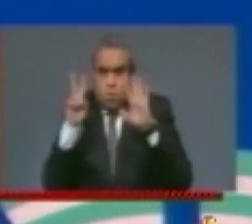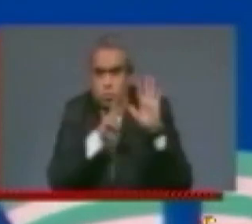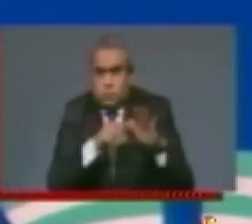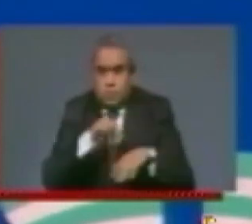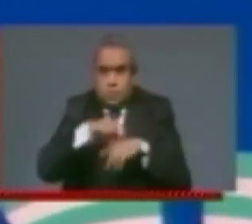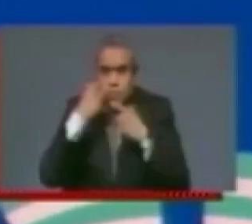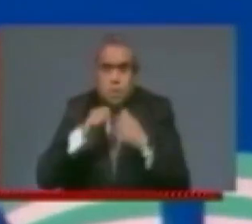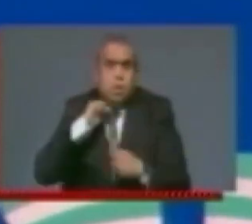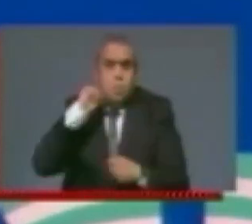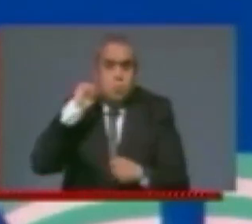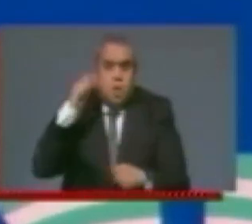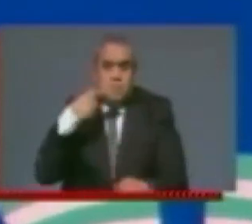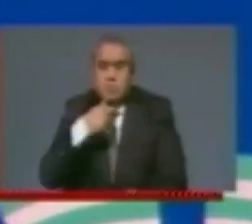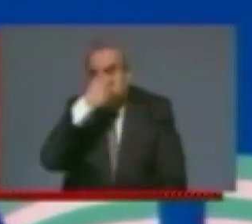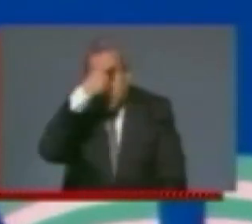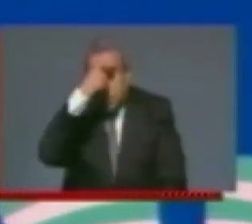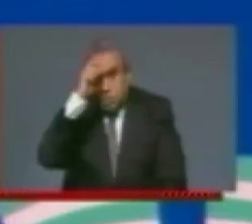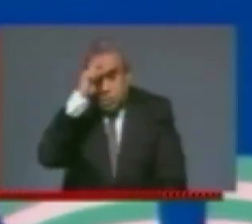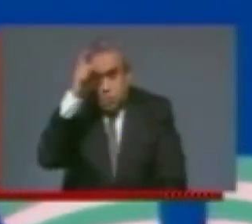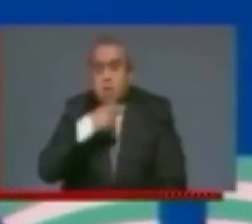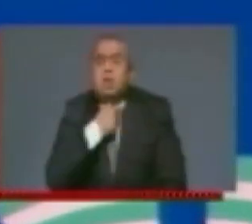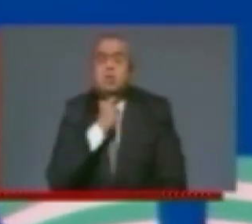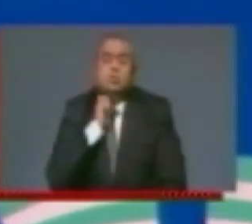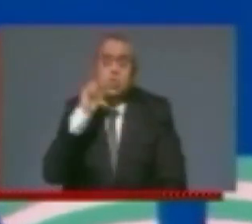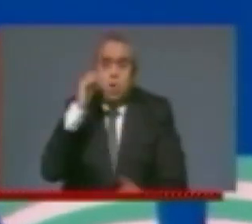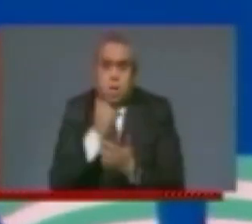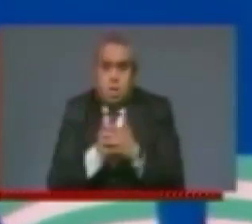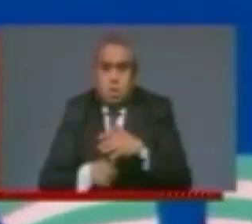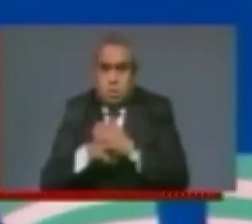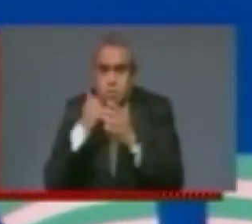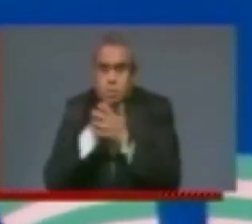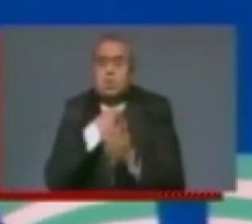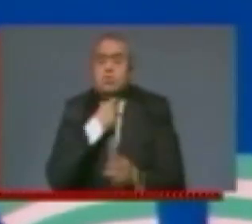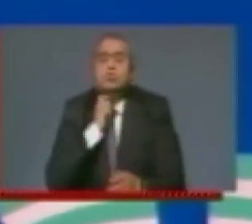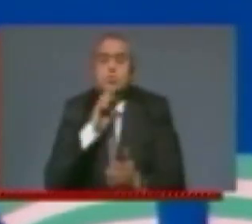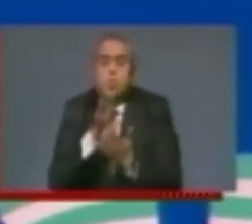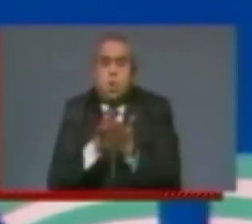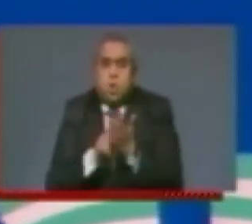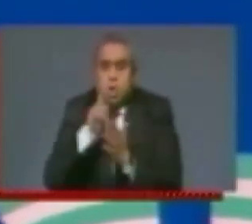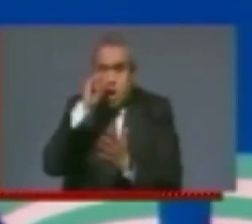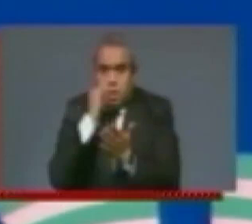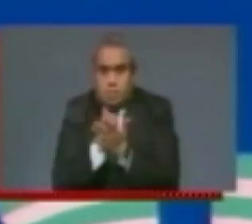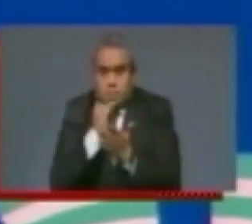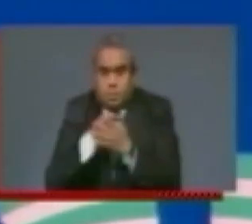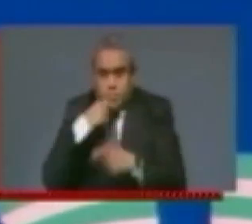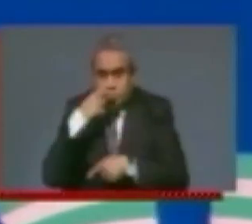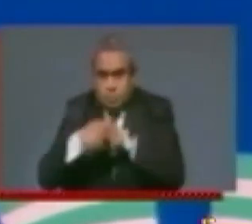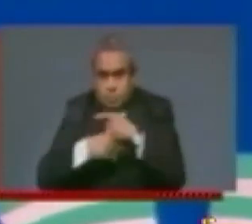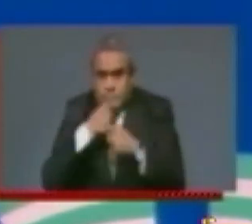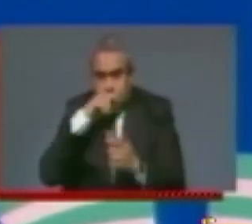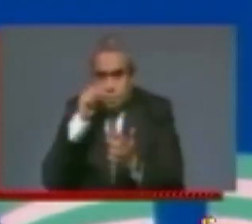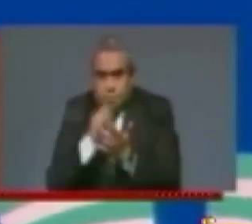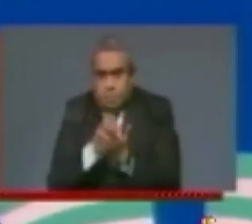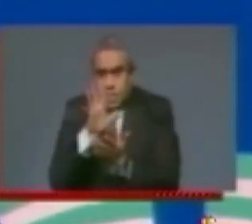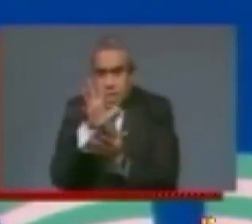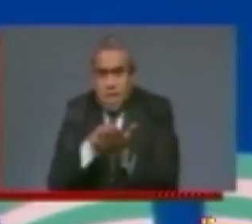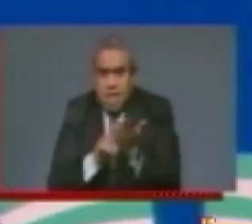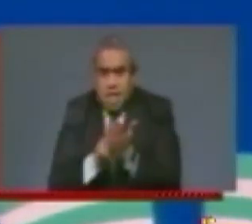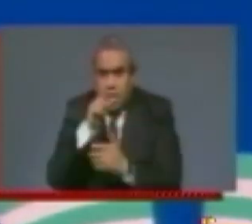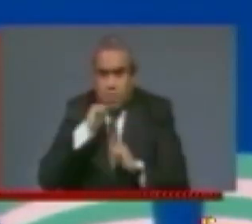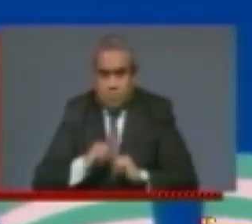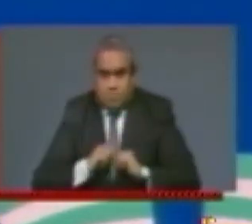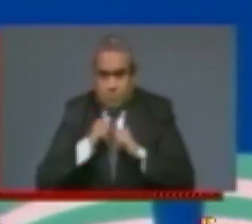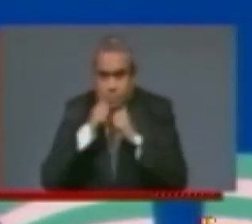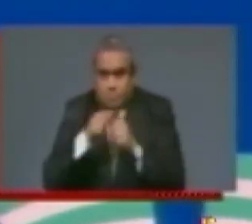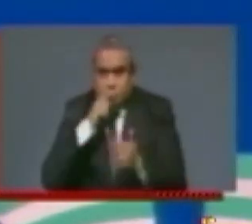محافظه سوهاج ليبدا اولى جولاته في محافظات السعيد كوعد دائما انه لما بيبدا يعني زياراته